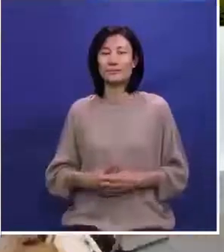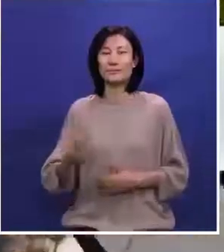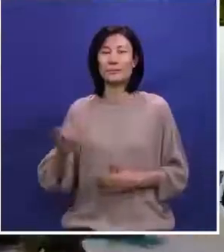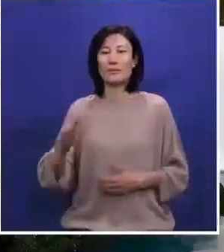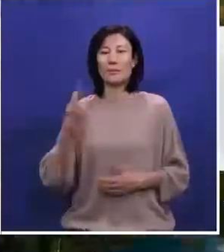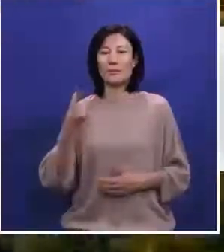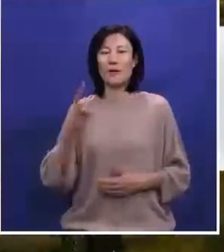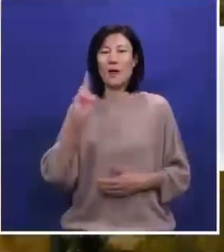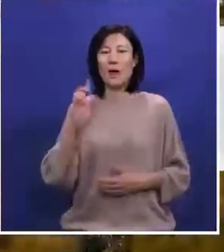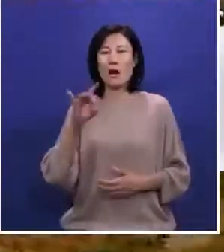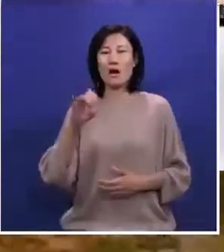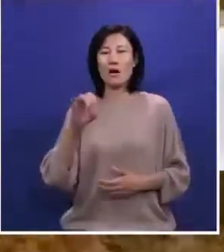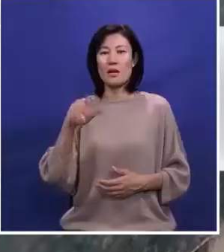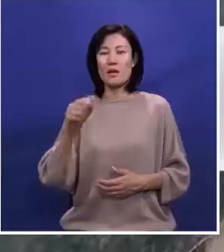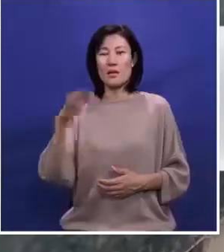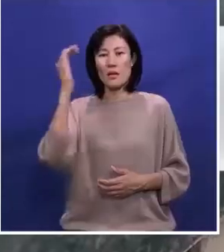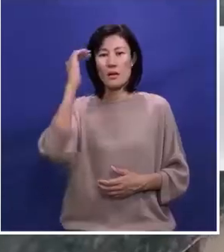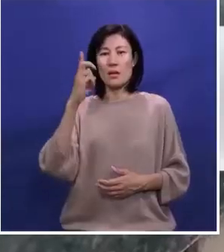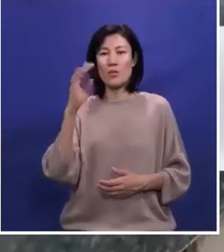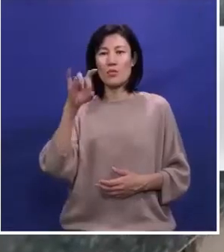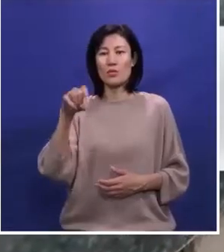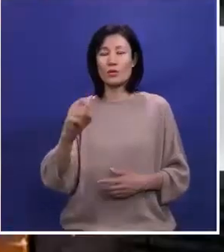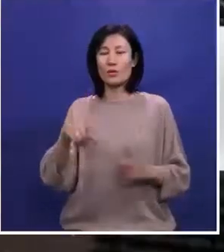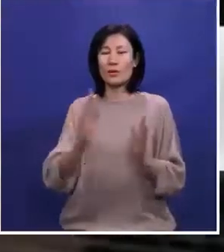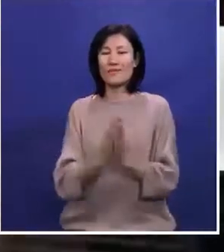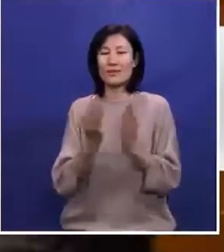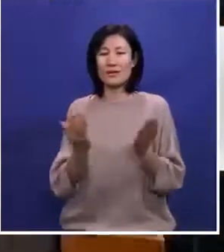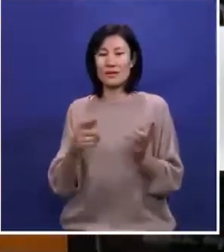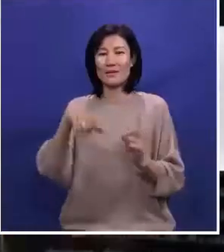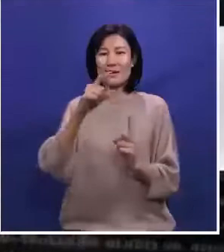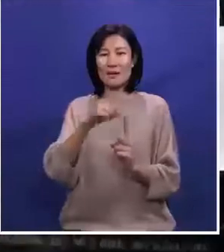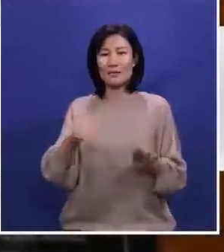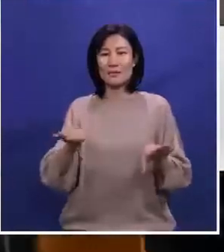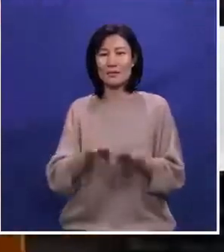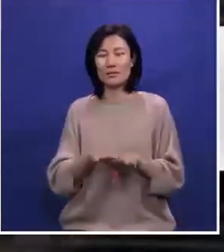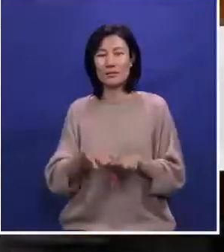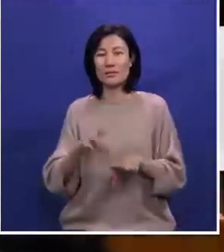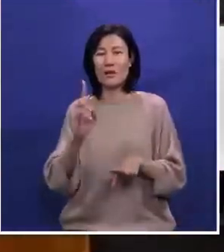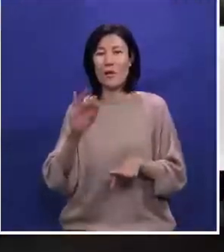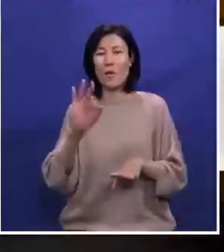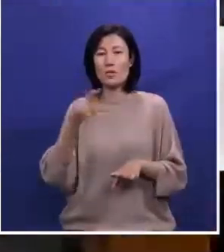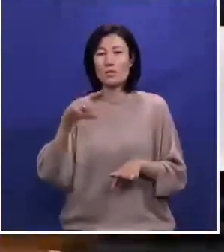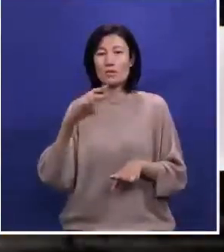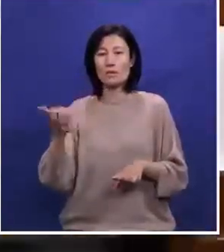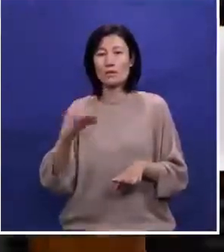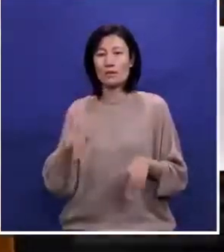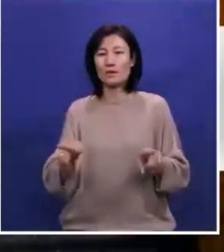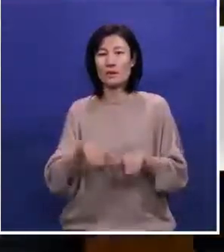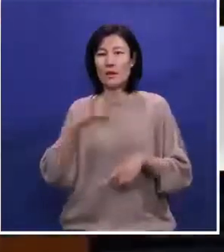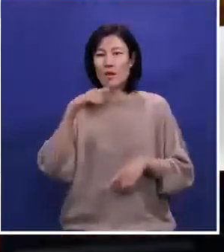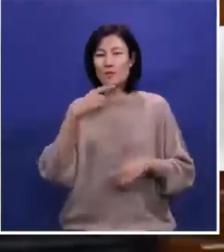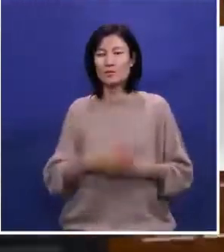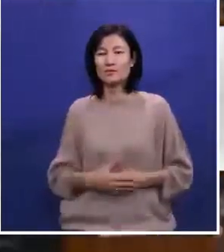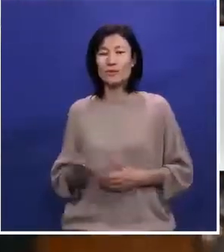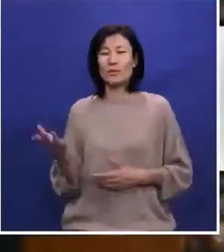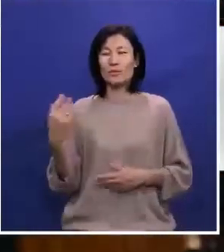Боранбай Қарабура атты кітапшасында Қожа Ахмет Яссауидың замандасы екенін дәлелмен келтірген. Тіпті Яссауи